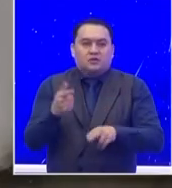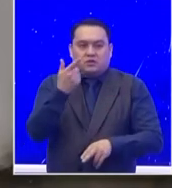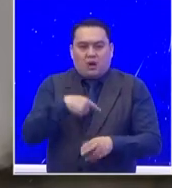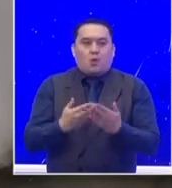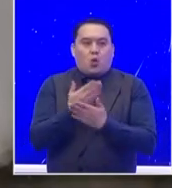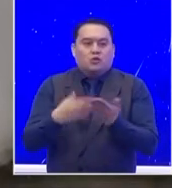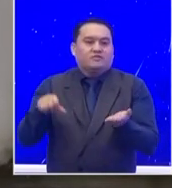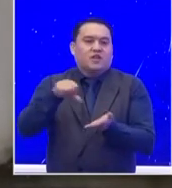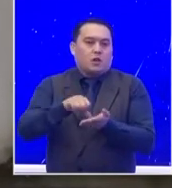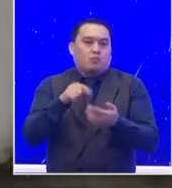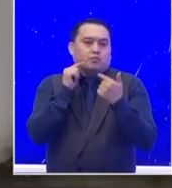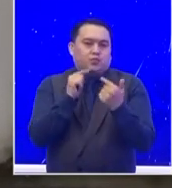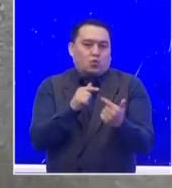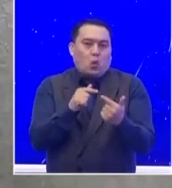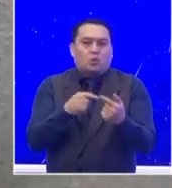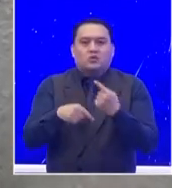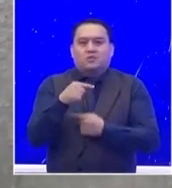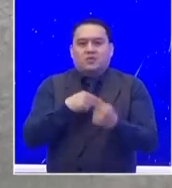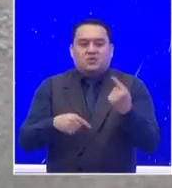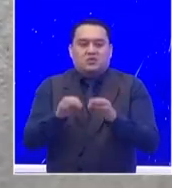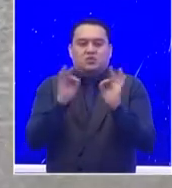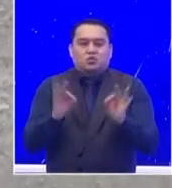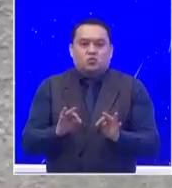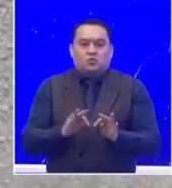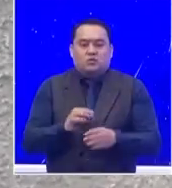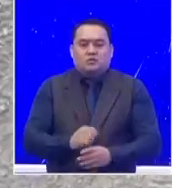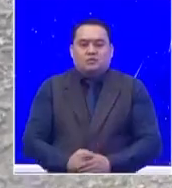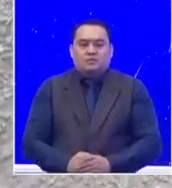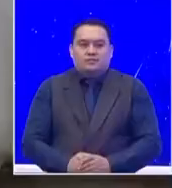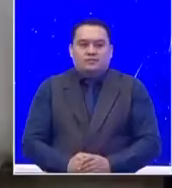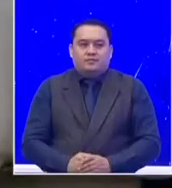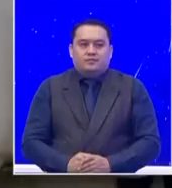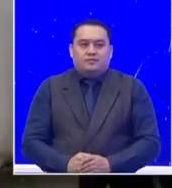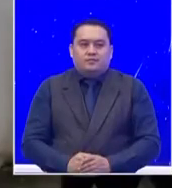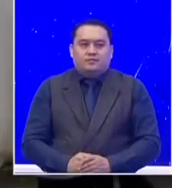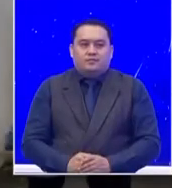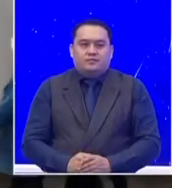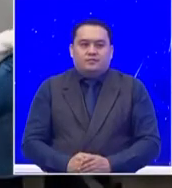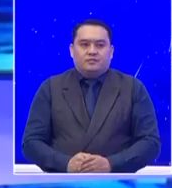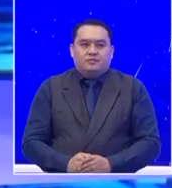художник выступает против коммерциализации искусства.